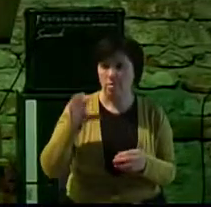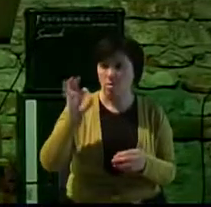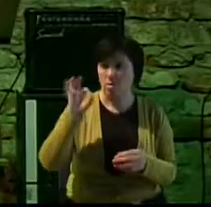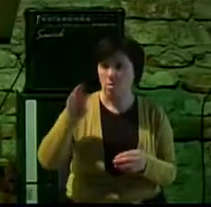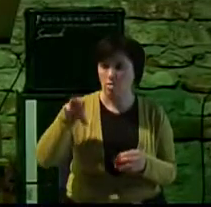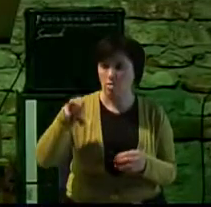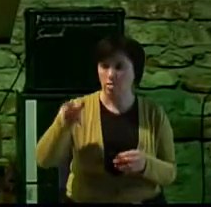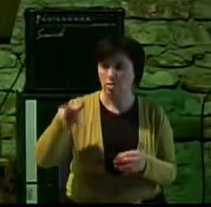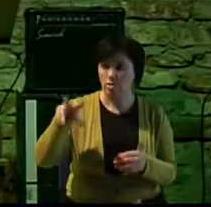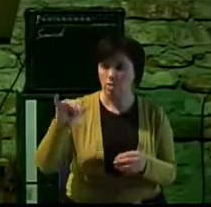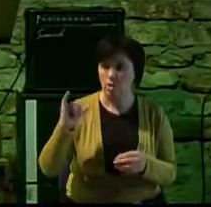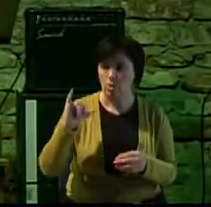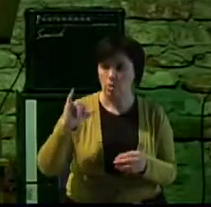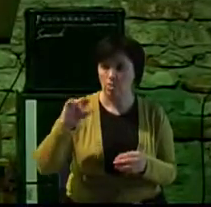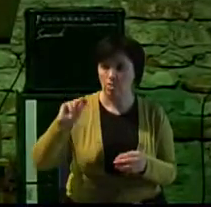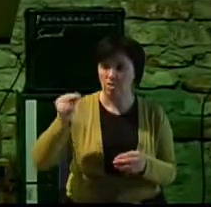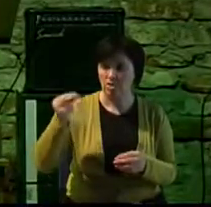церкви.